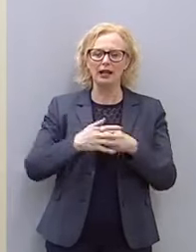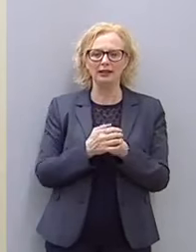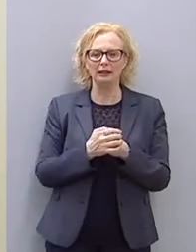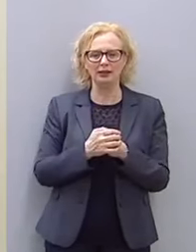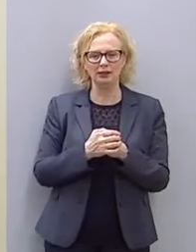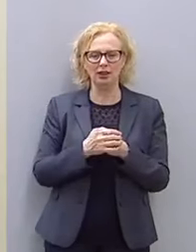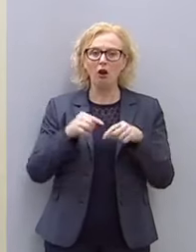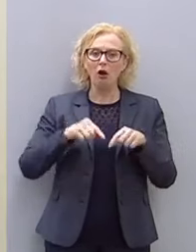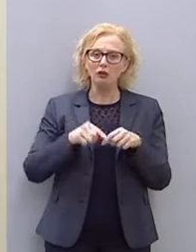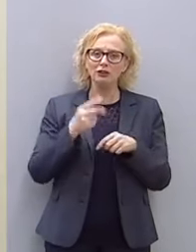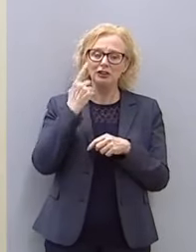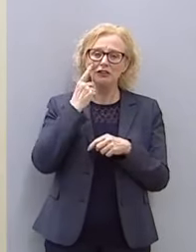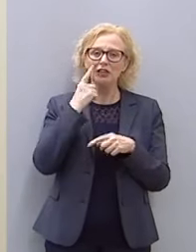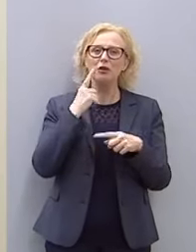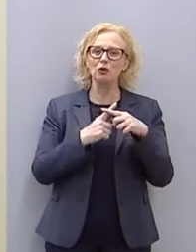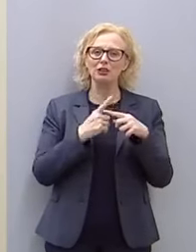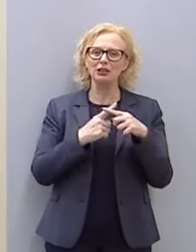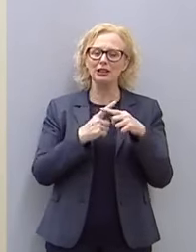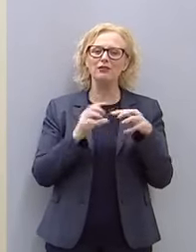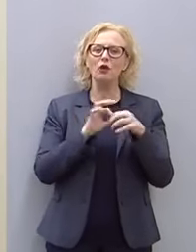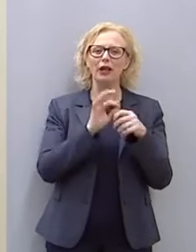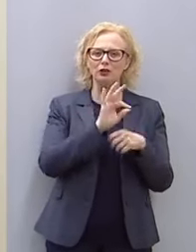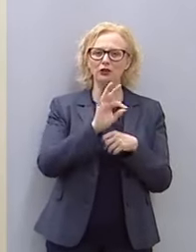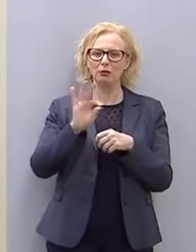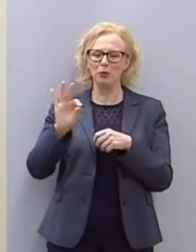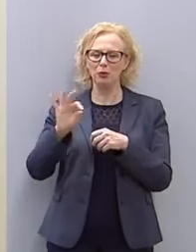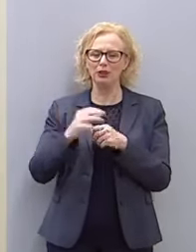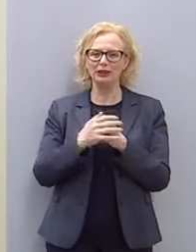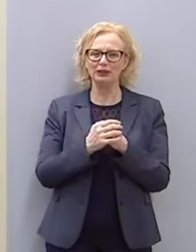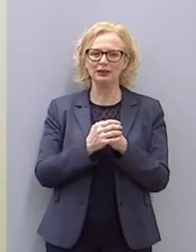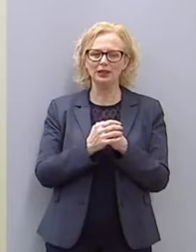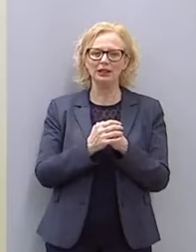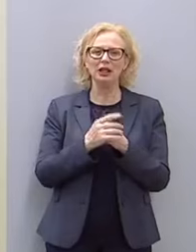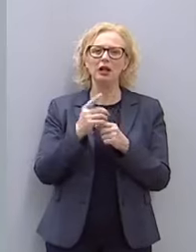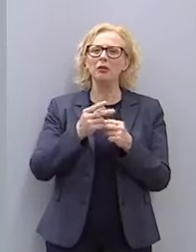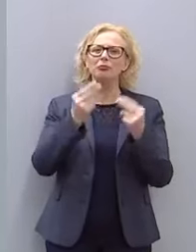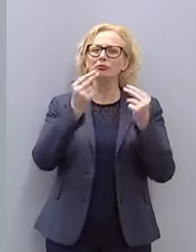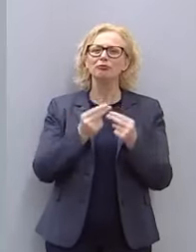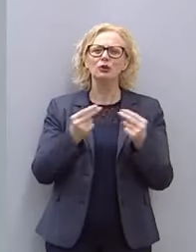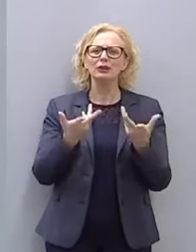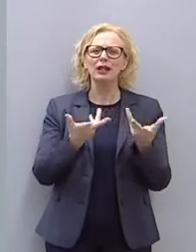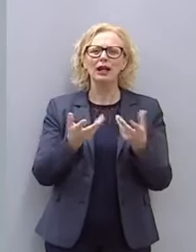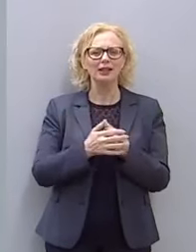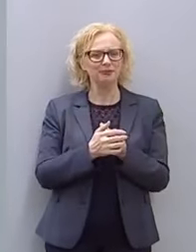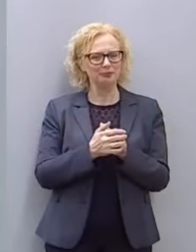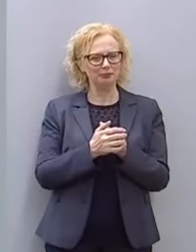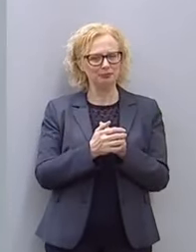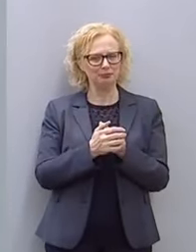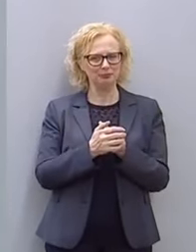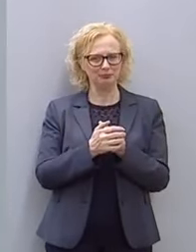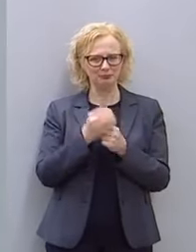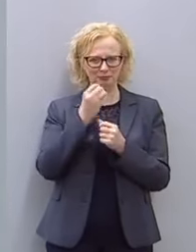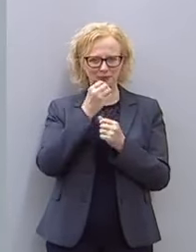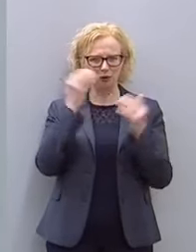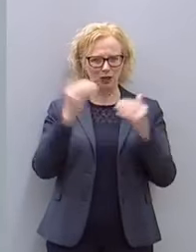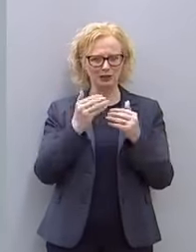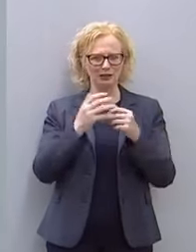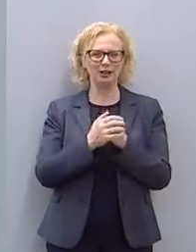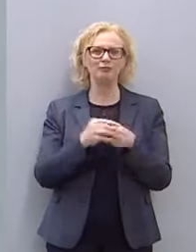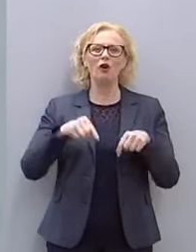risultati incoraggianti sul fronte dei tamponi oggi a quanto assumma il totale buonasera